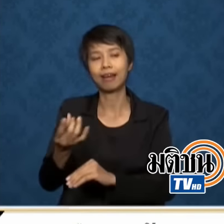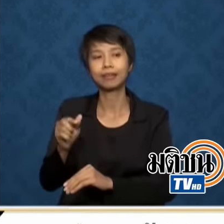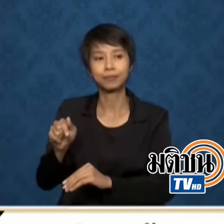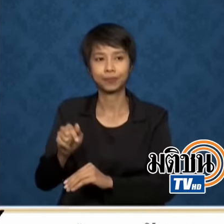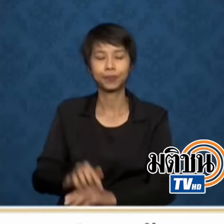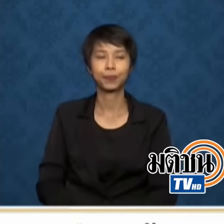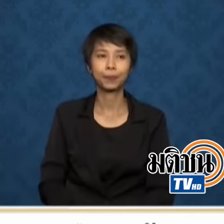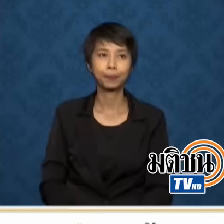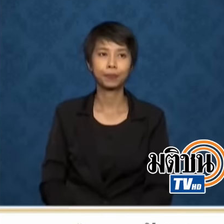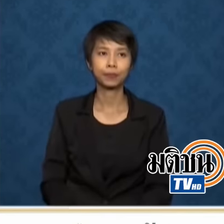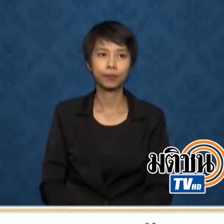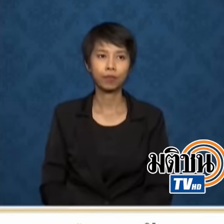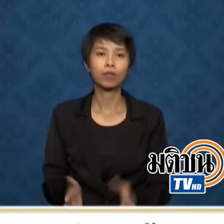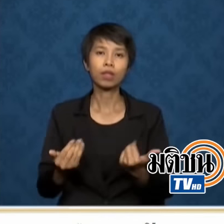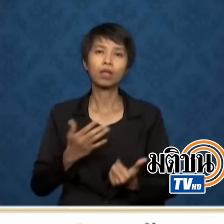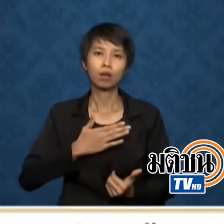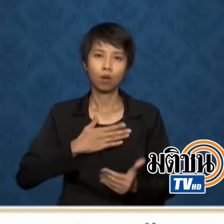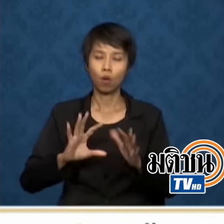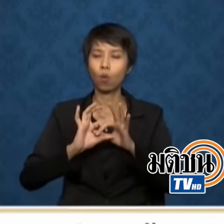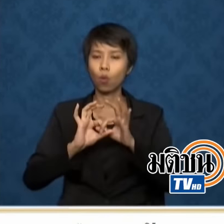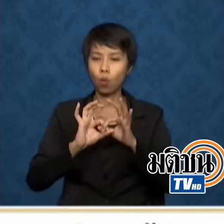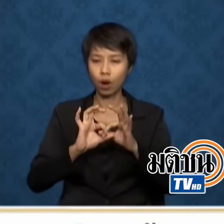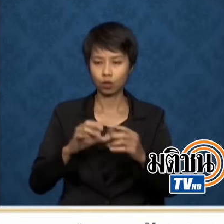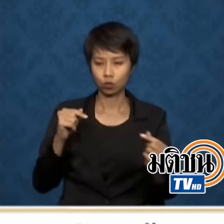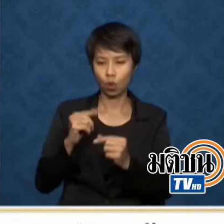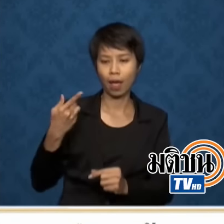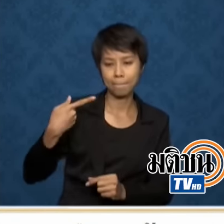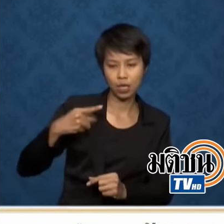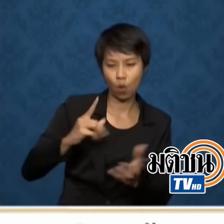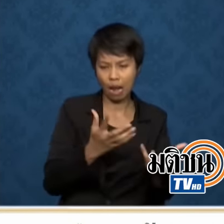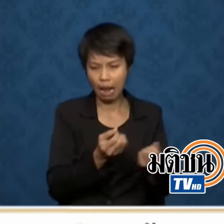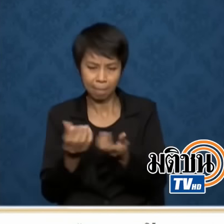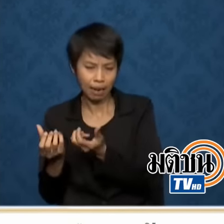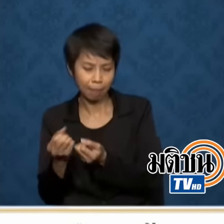างนี้ครับว่ามีข้อห่วงใยในเรื่องของผลประโยชน์ทับซ้อนนะครับอันนี้ผม